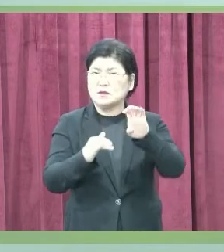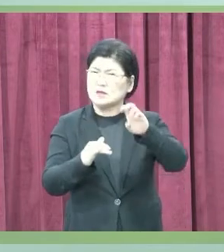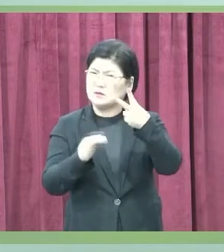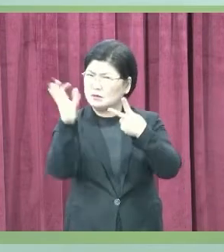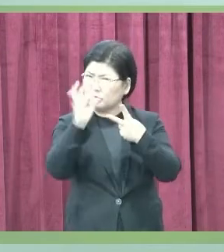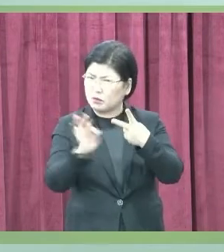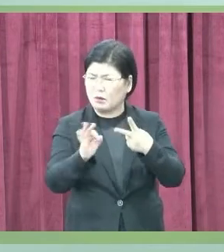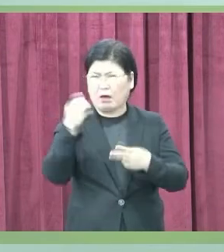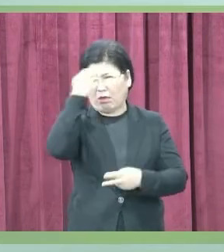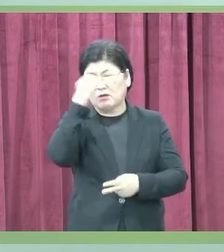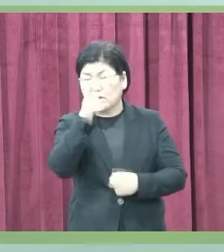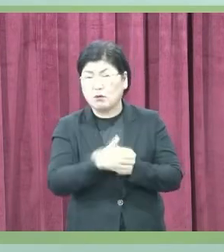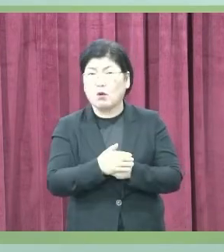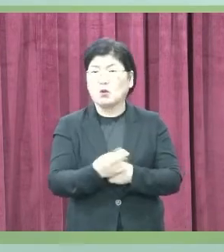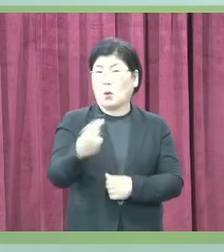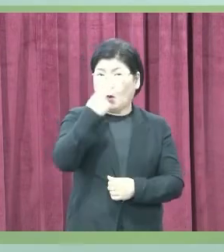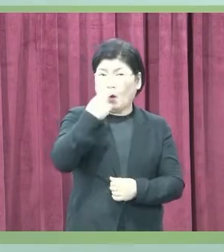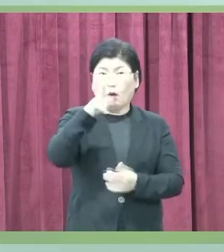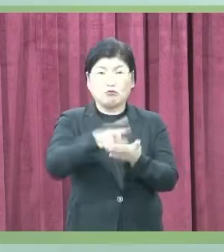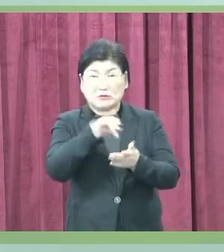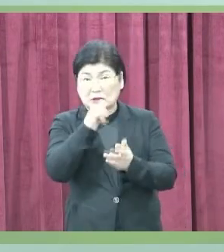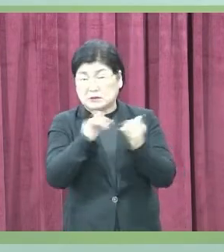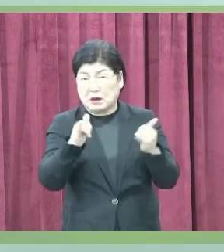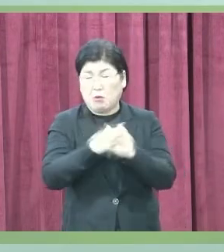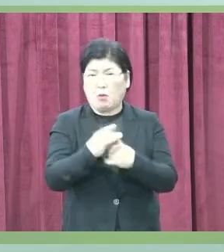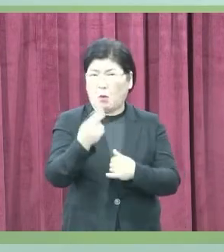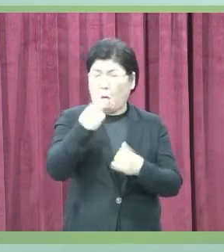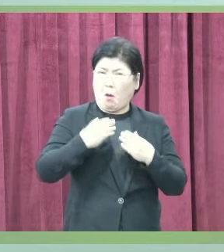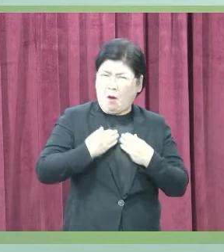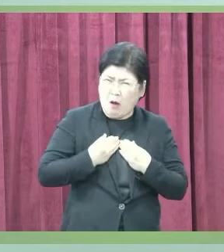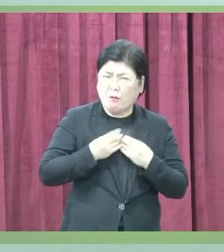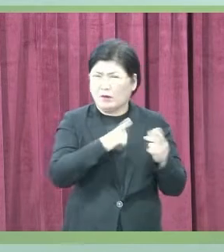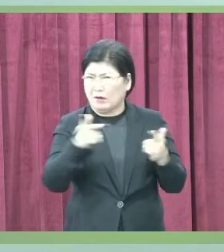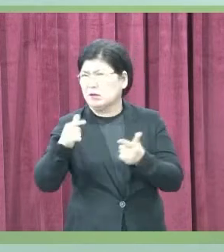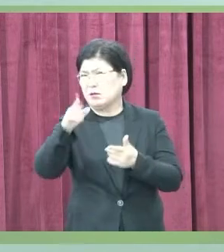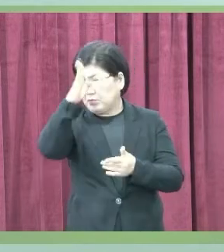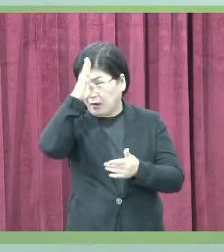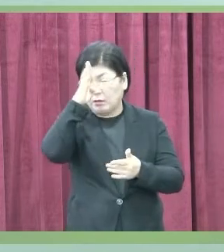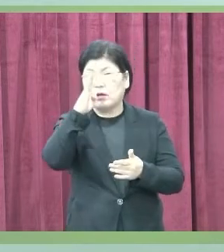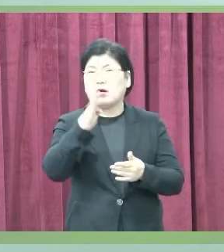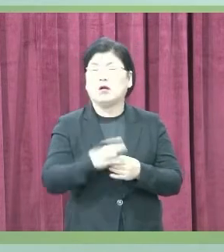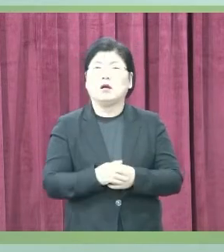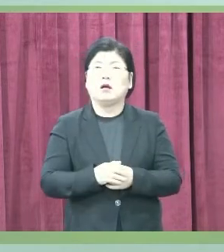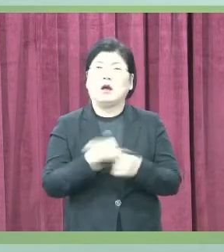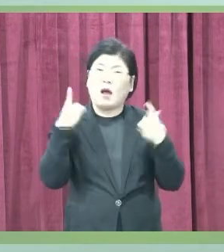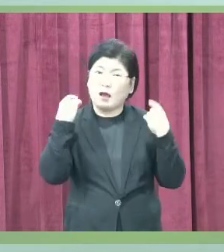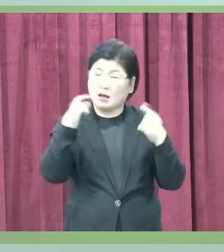있고 그다음에 만성 호흡기 질환도 보면은 폐질환, 천식을 많이 갖고 있고 그 외에 뭐 만성 질환,